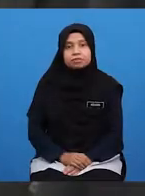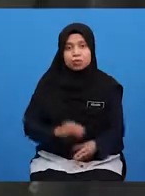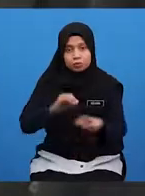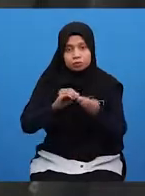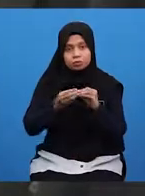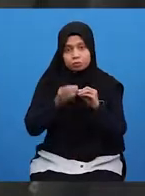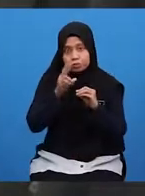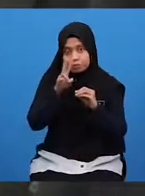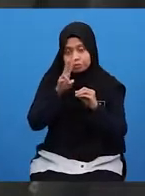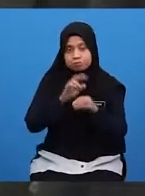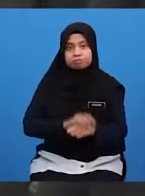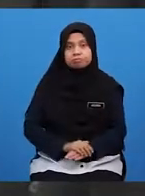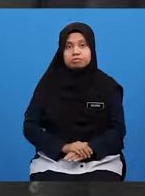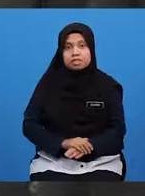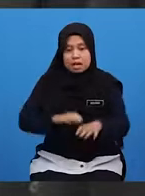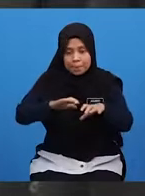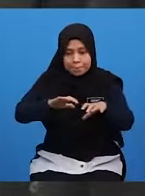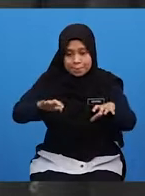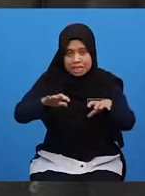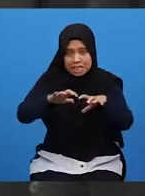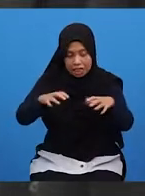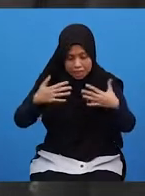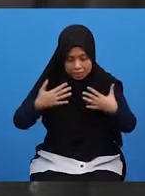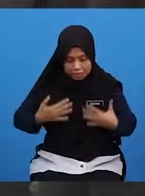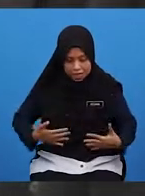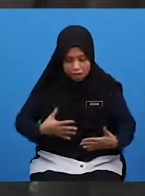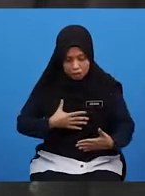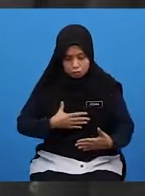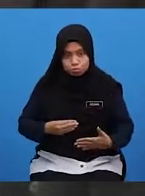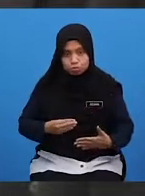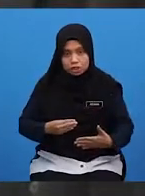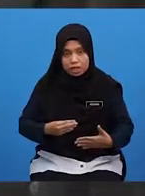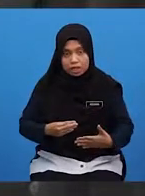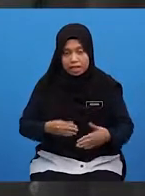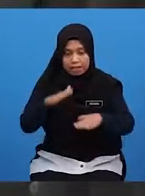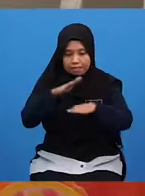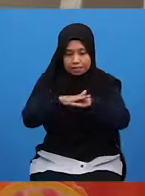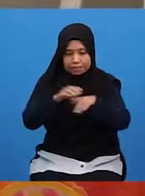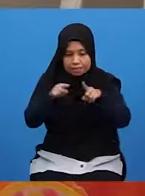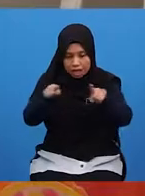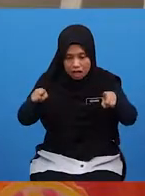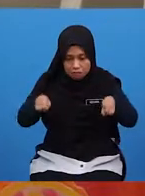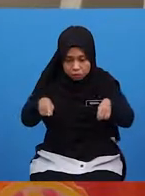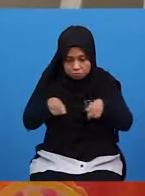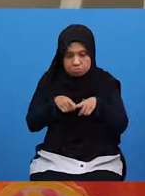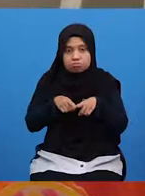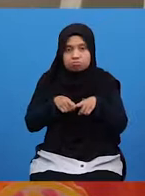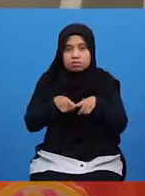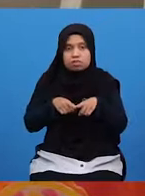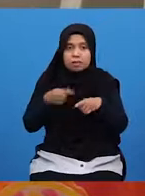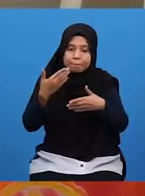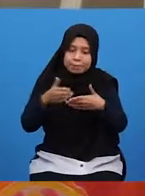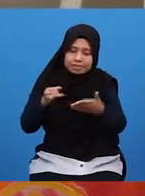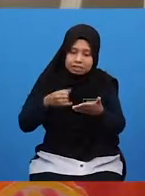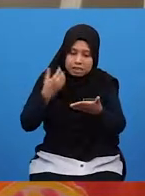Langkah kedua, merenggangkan kain putih di atas pemidang kayu. Setelah selesai melukis